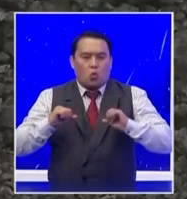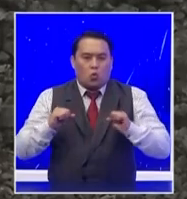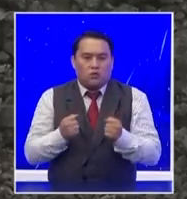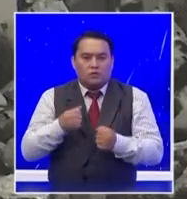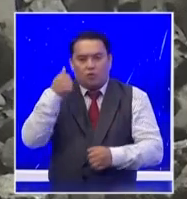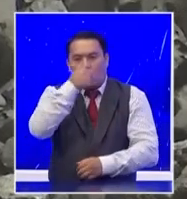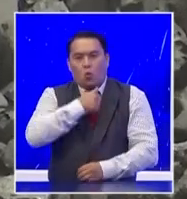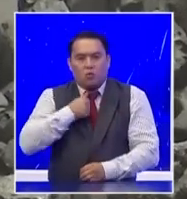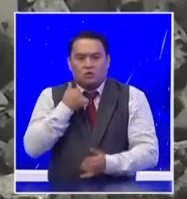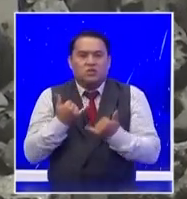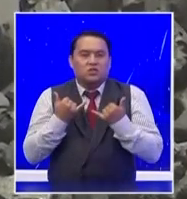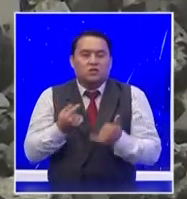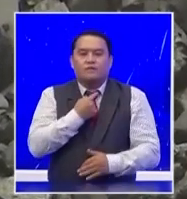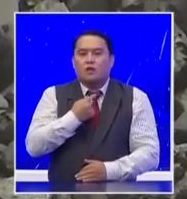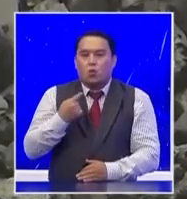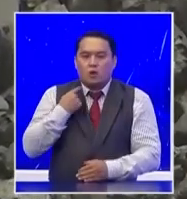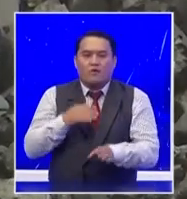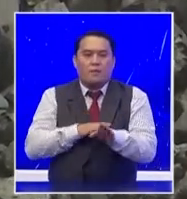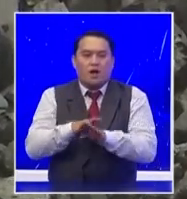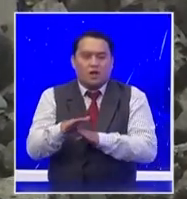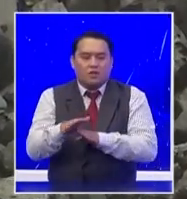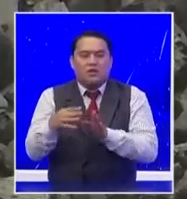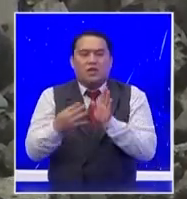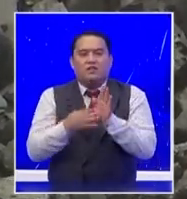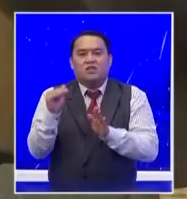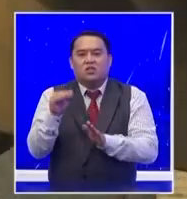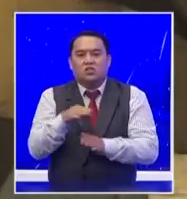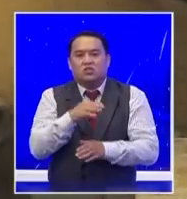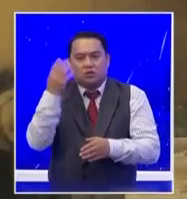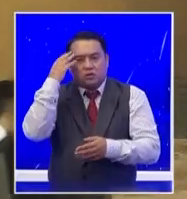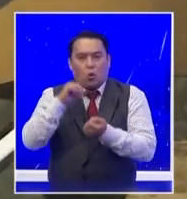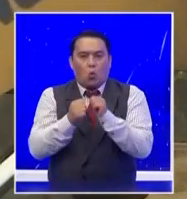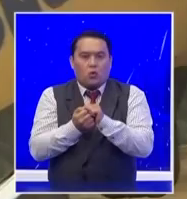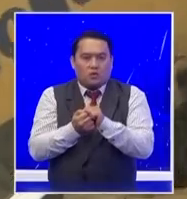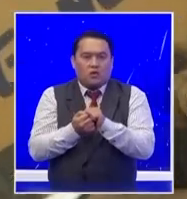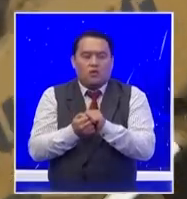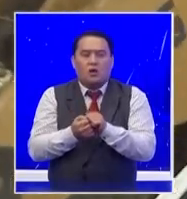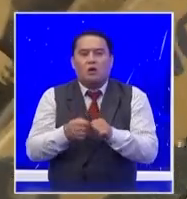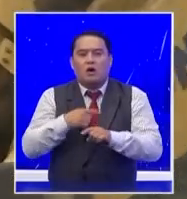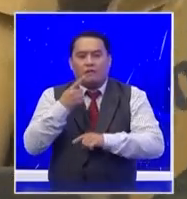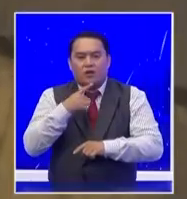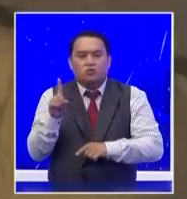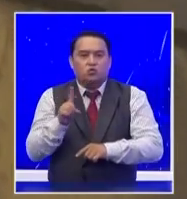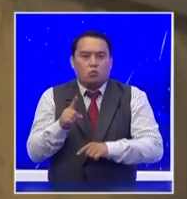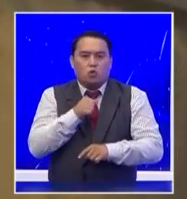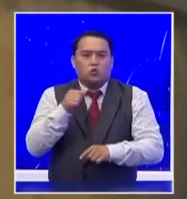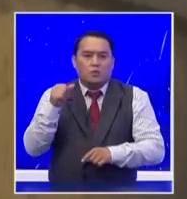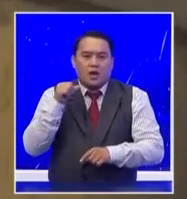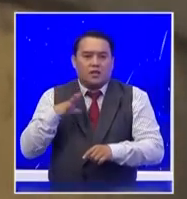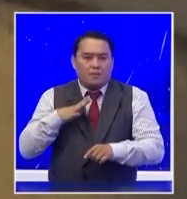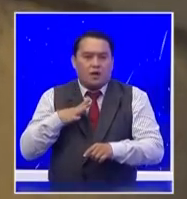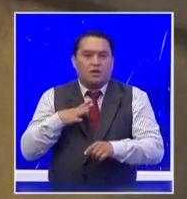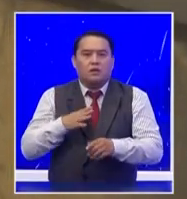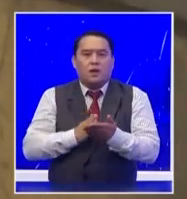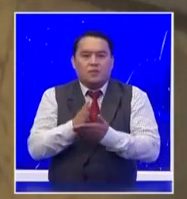время года. В настоящее время в Талдыкургане реализовано чуть более 9 тысяч тонн угля. Владельцы угольных тупиков утверждают, прошлым летом продажи твердого топлива